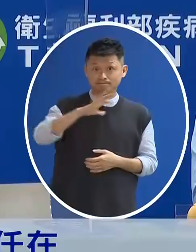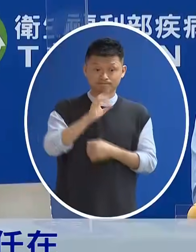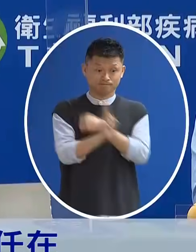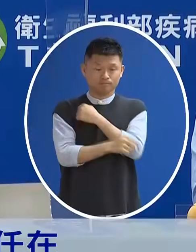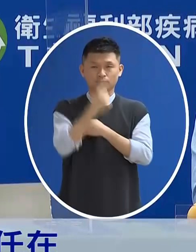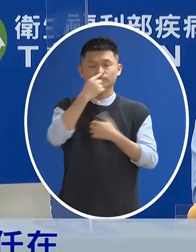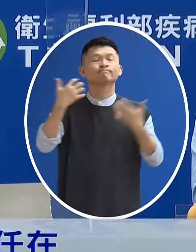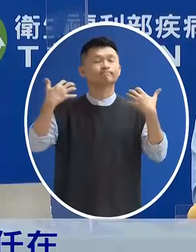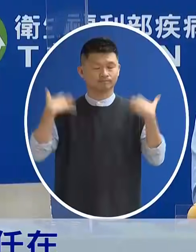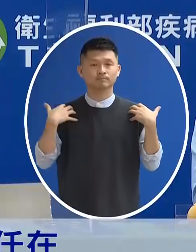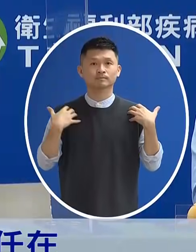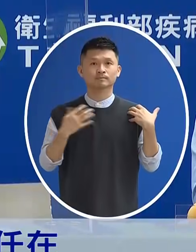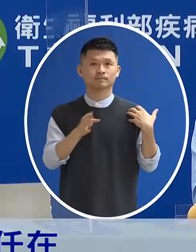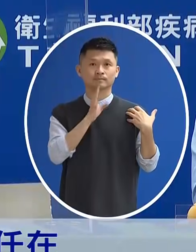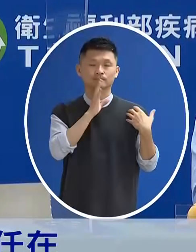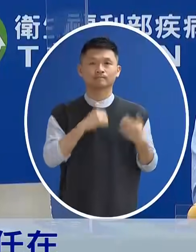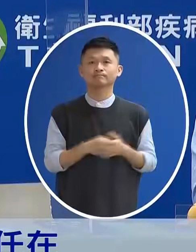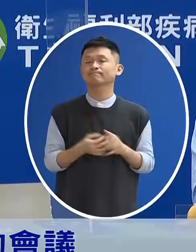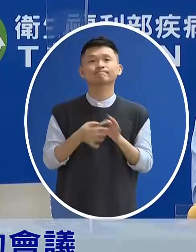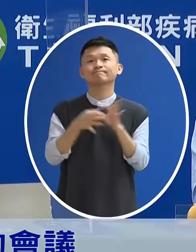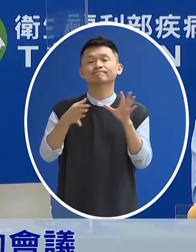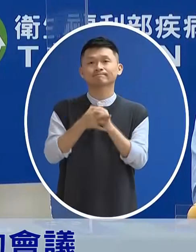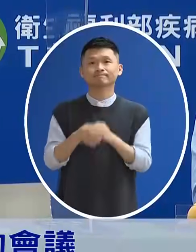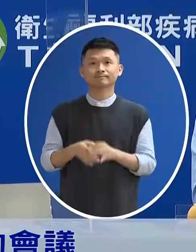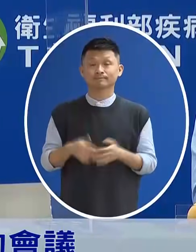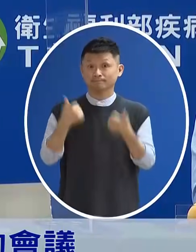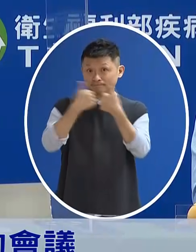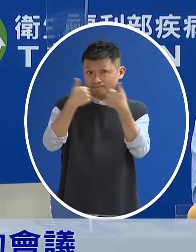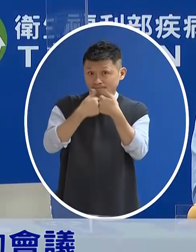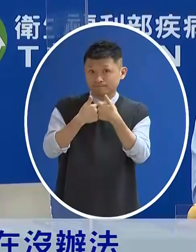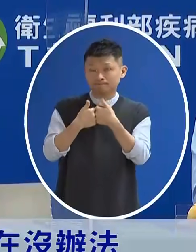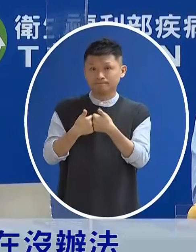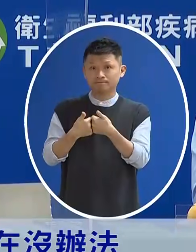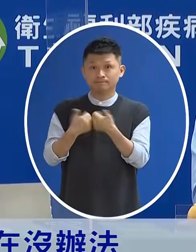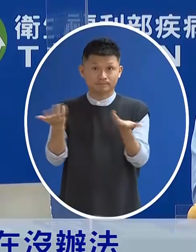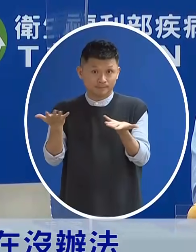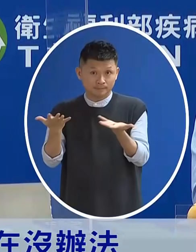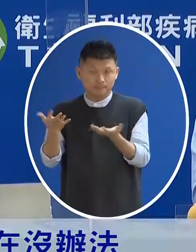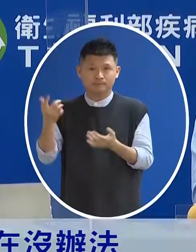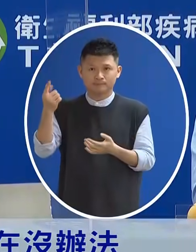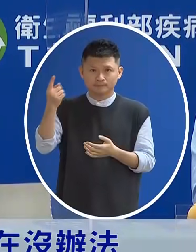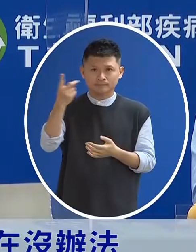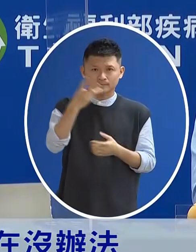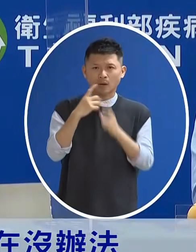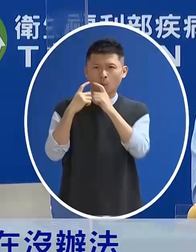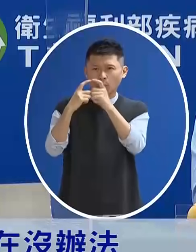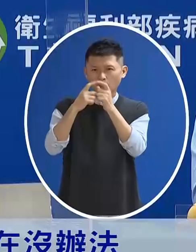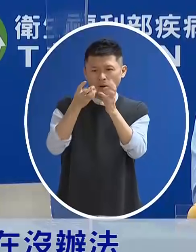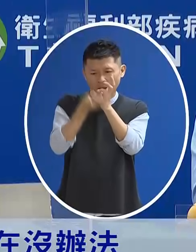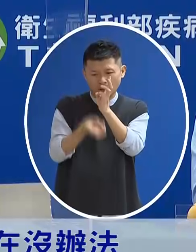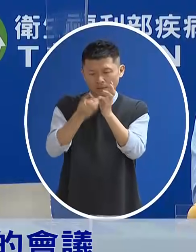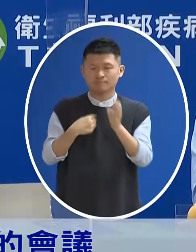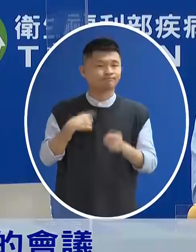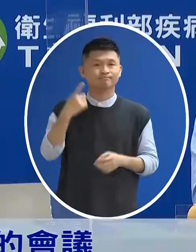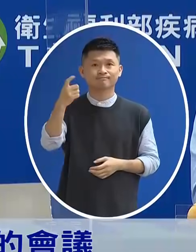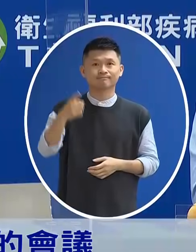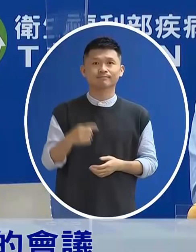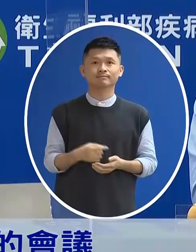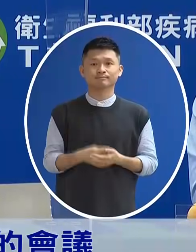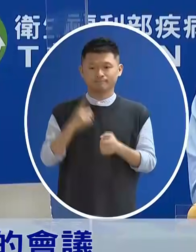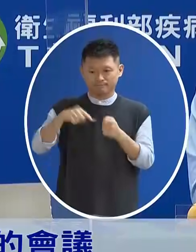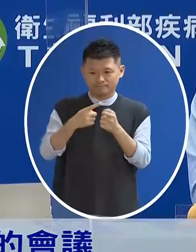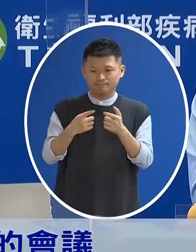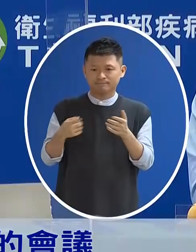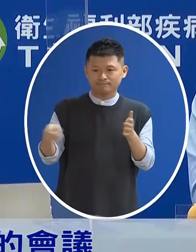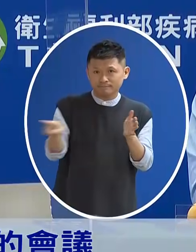最后的责任在，你要叫我一件一件的会议，一件一件的东西会议，我实在没办法。好，我这一年来每天